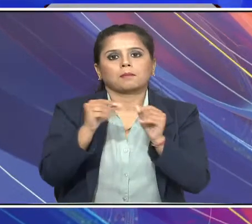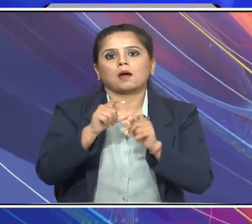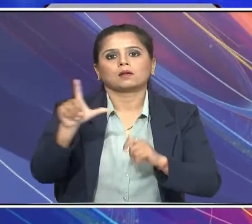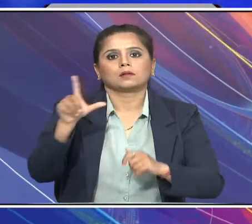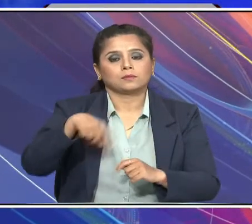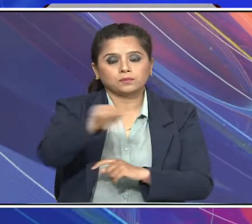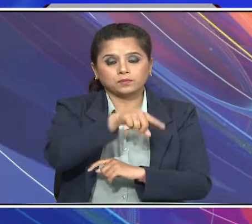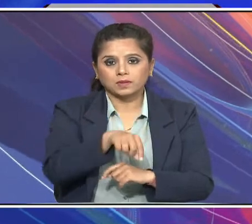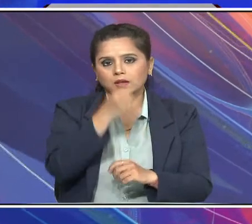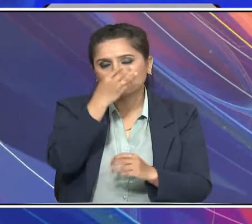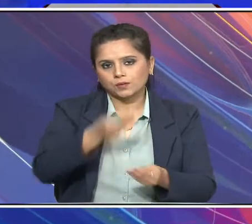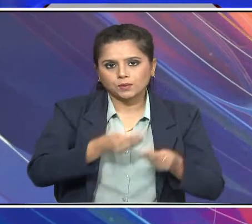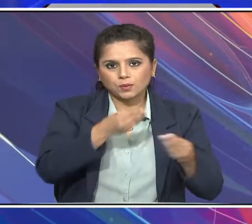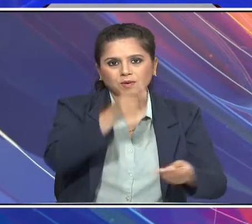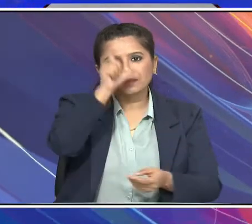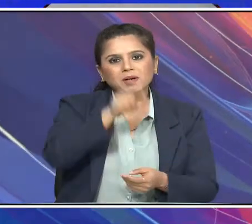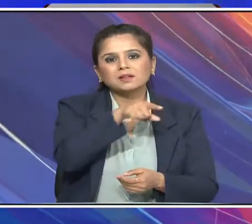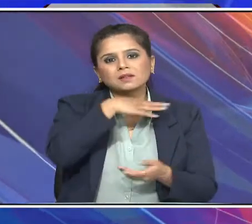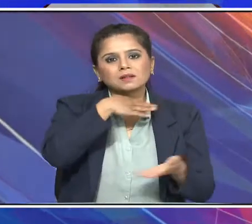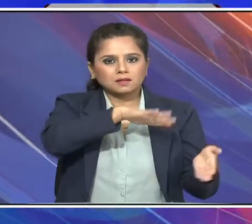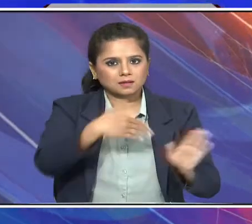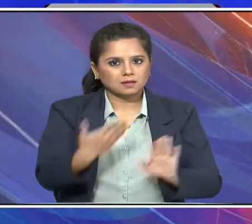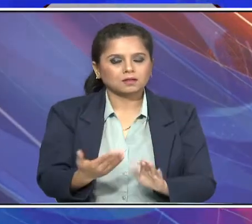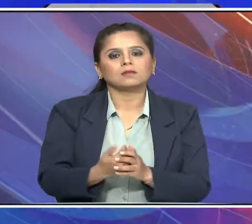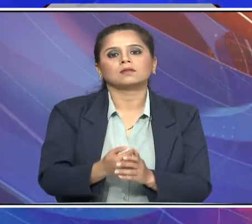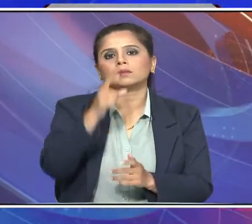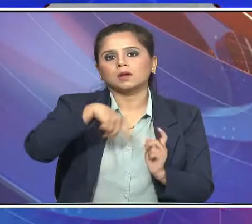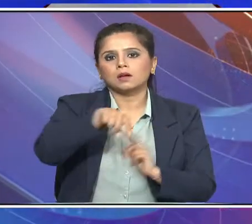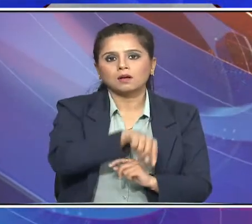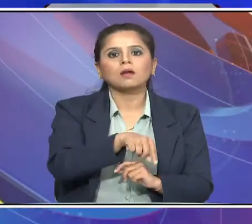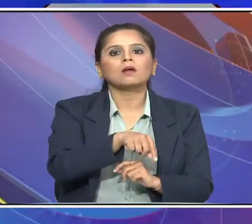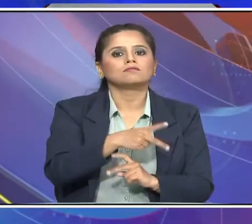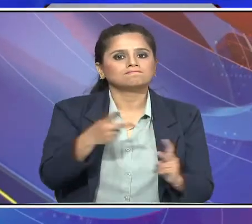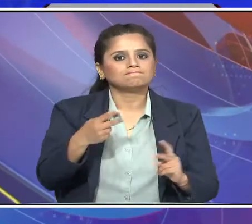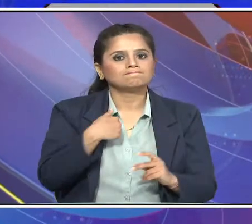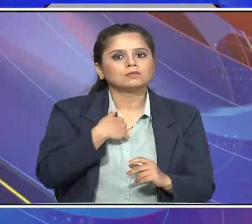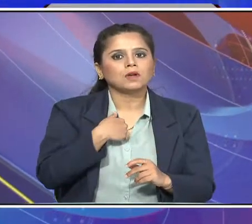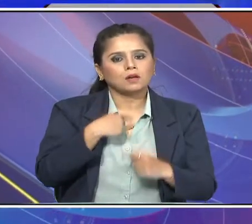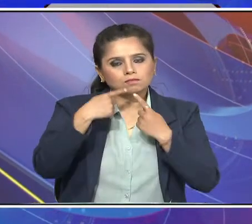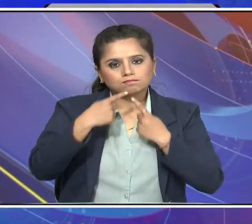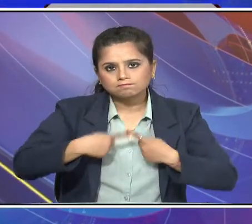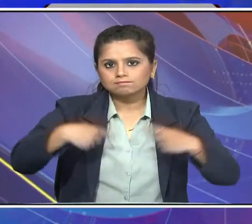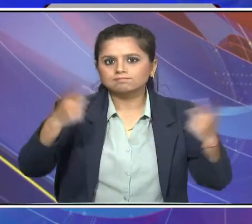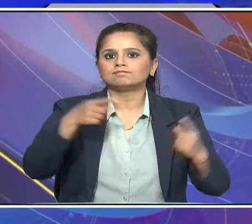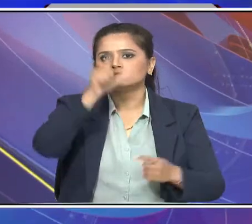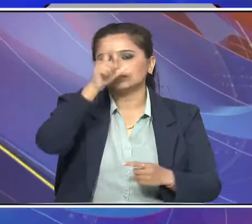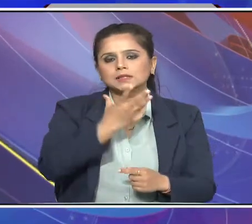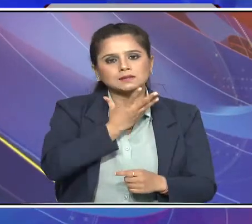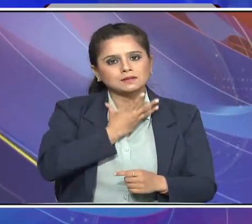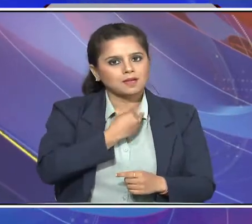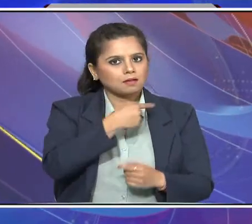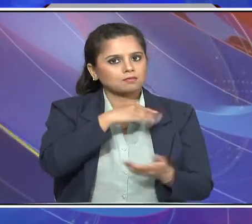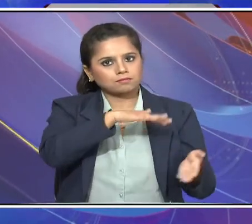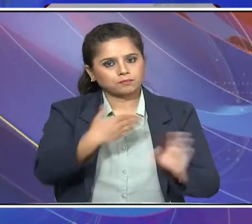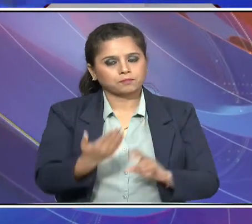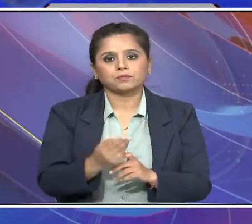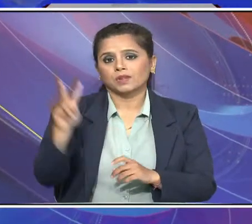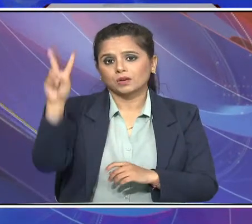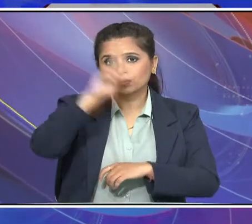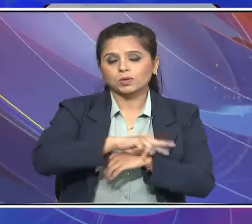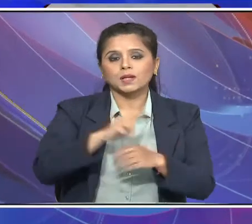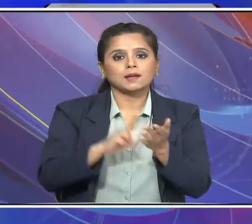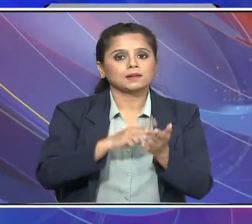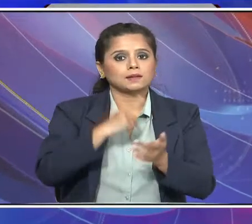कोई श्रद्धांजलि अर्पित की शोक प्रस्ताव पारित किया और 2 दिन का राष्ट्रीय